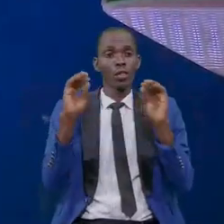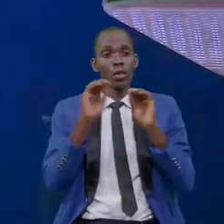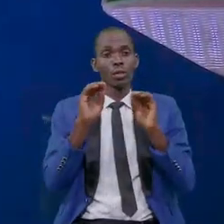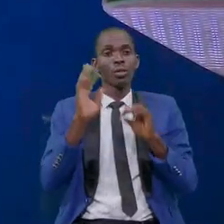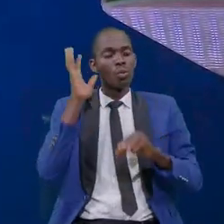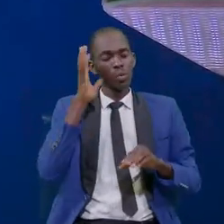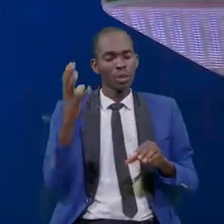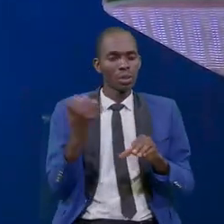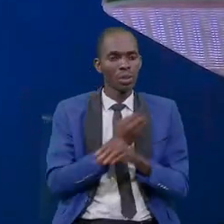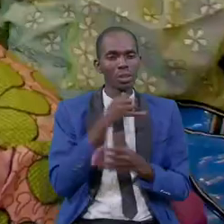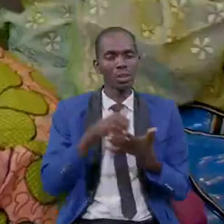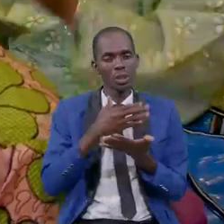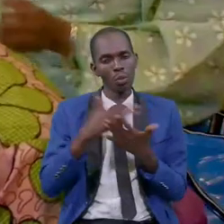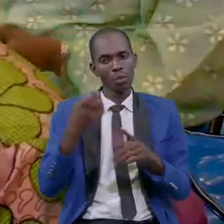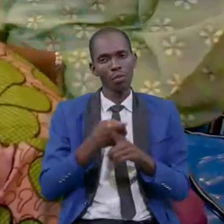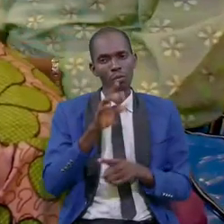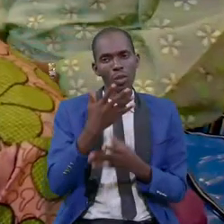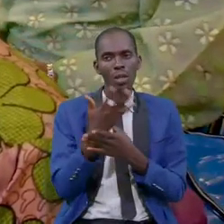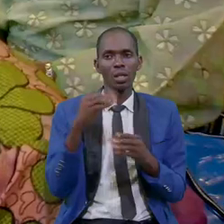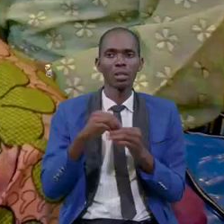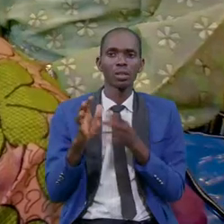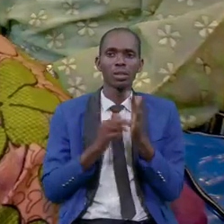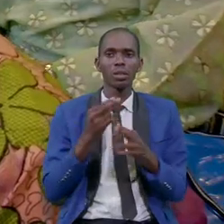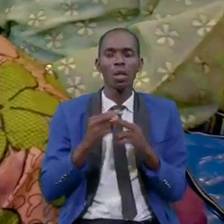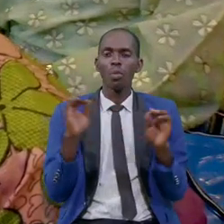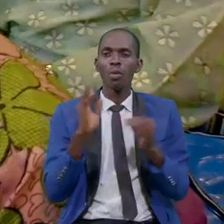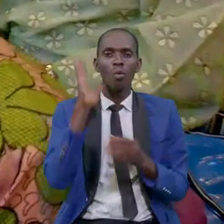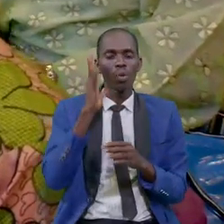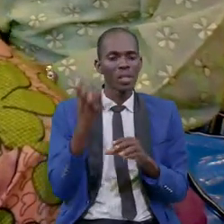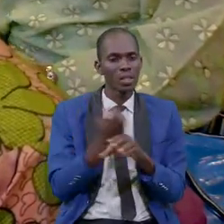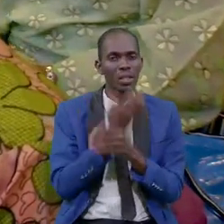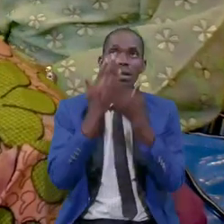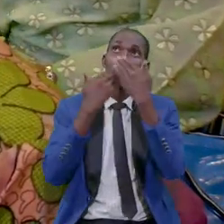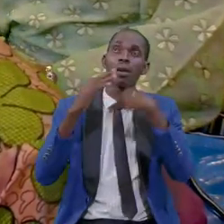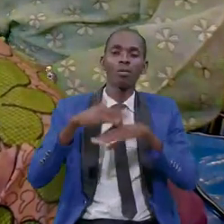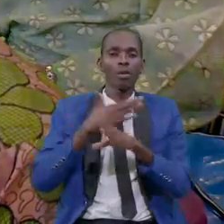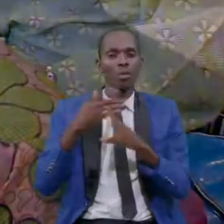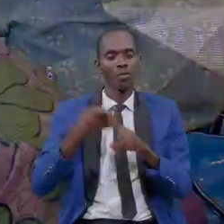rien ne l'ôtera de votre cœur, rien ne l'ôtera de votre main.